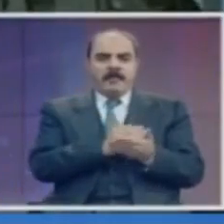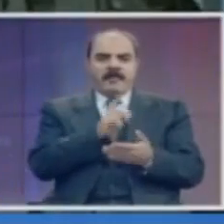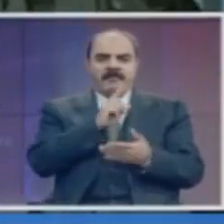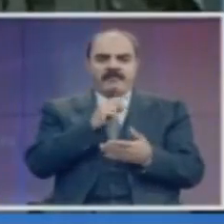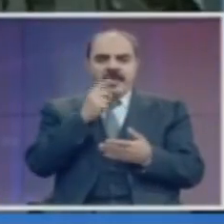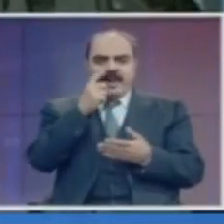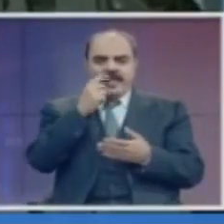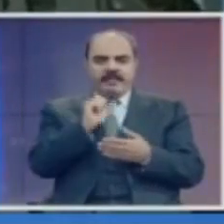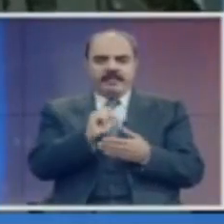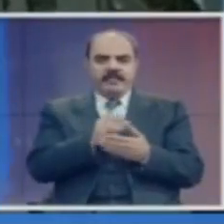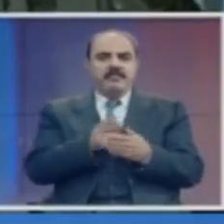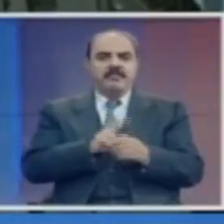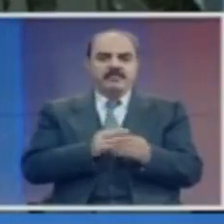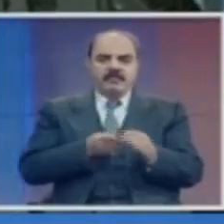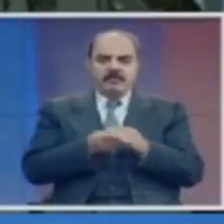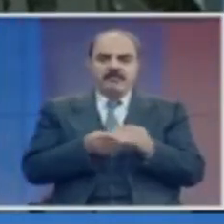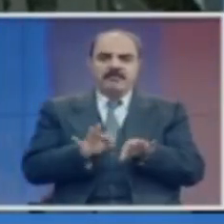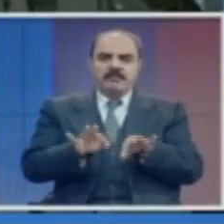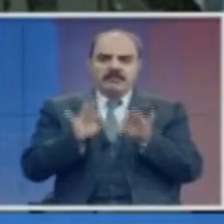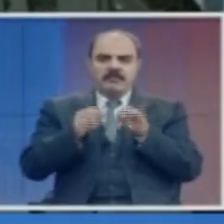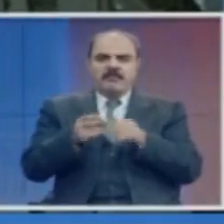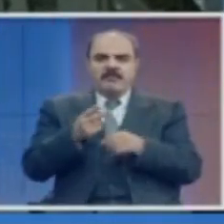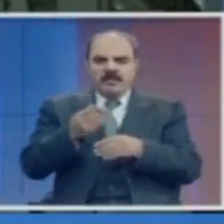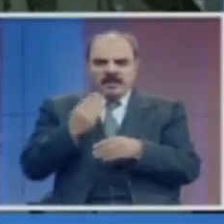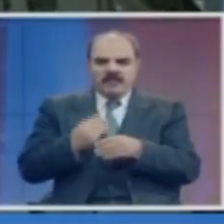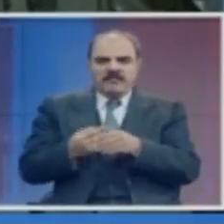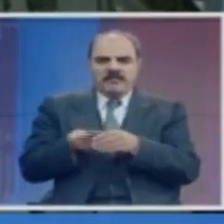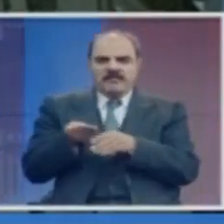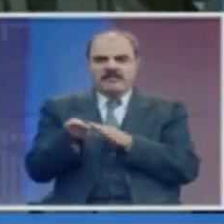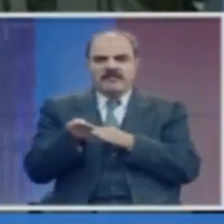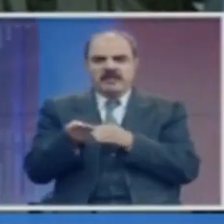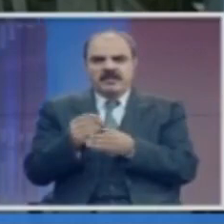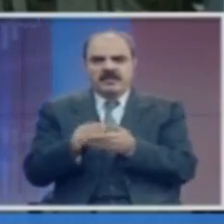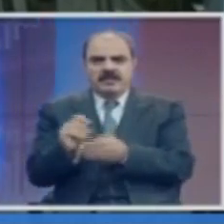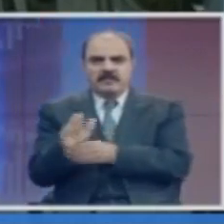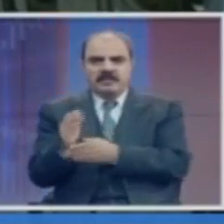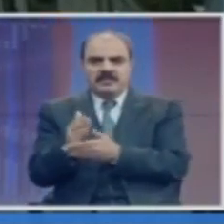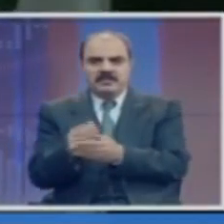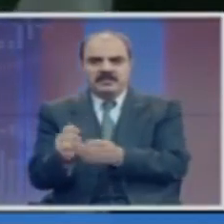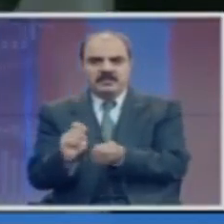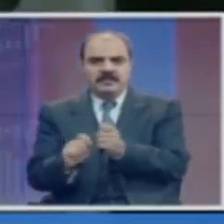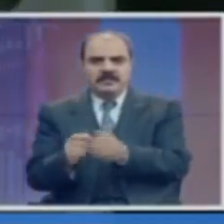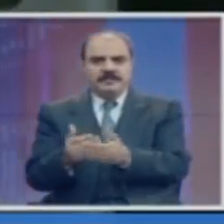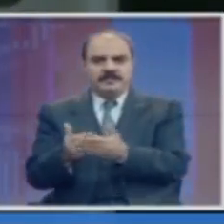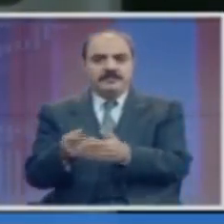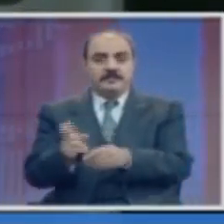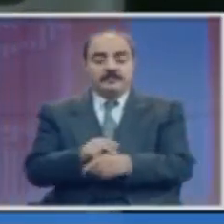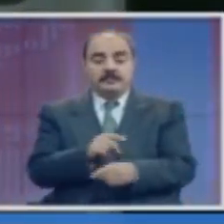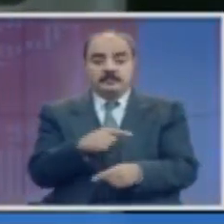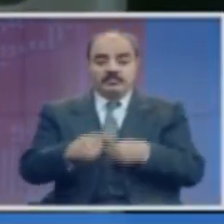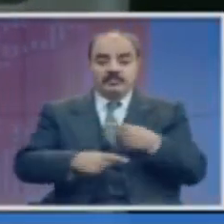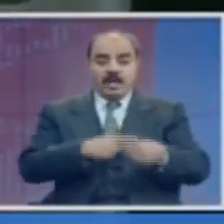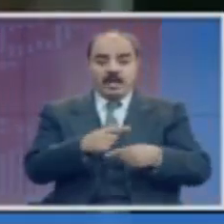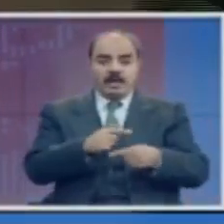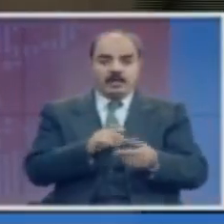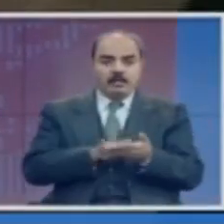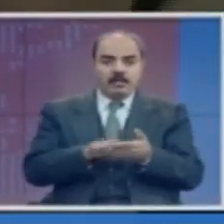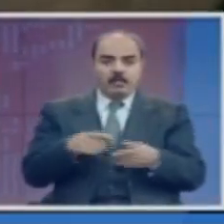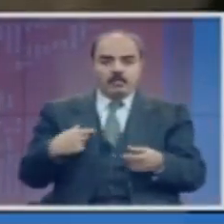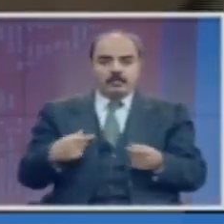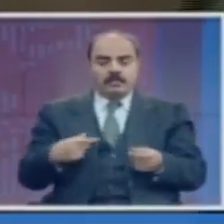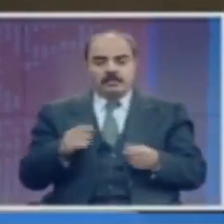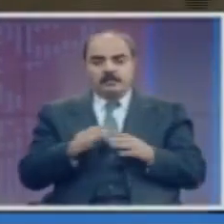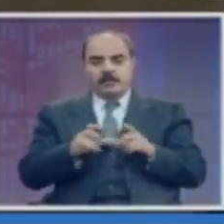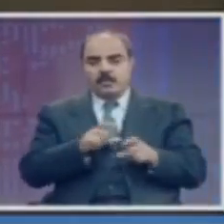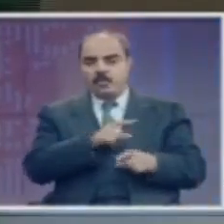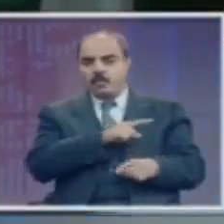الافتراضية VCN وإصدار البطاقات المدفوعة مقدما للمواطنين مجانا على أن تكون لا تلامسية، وإلزام